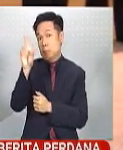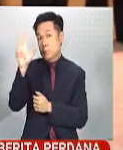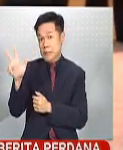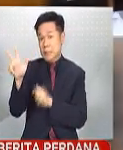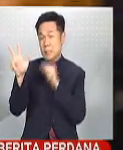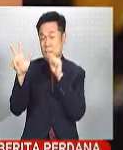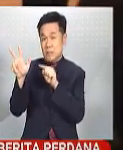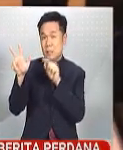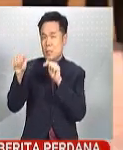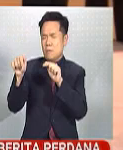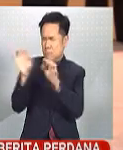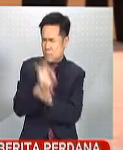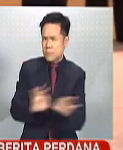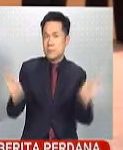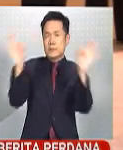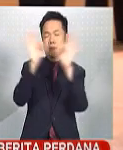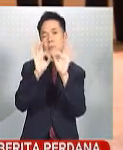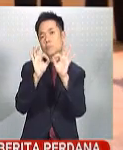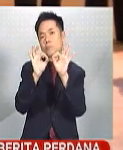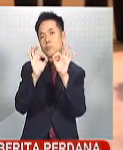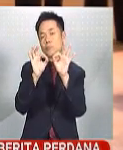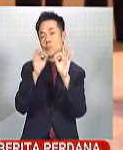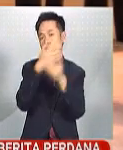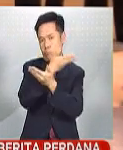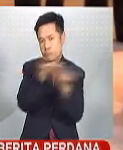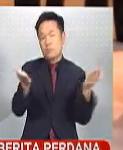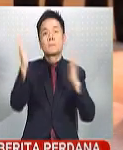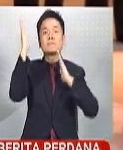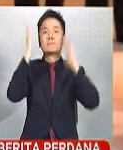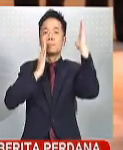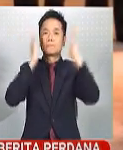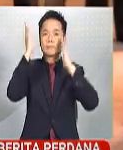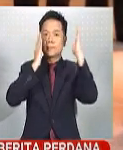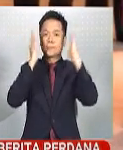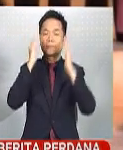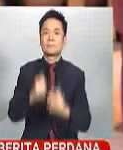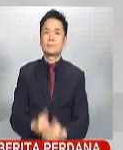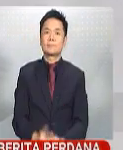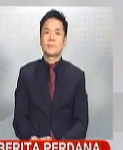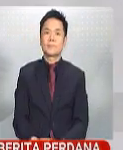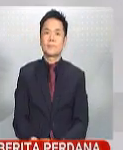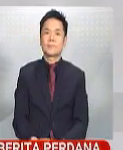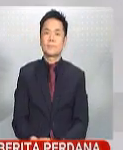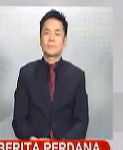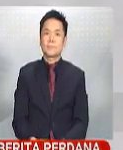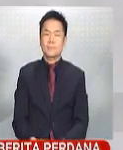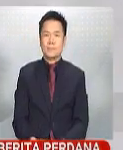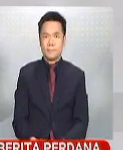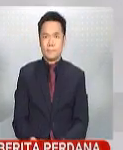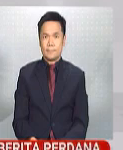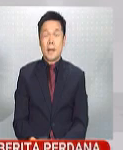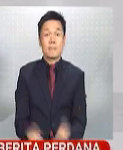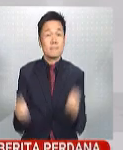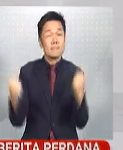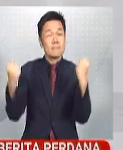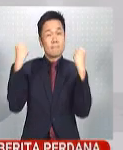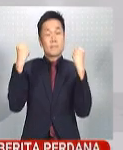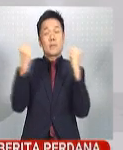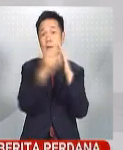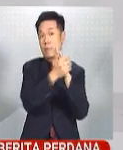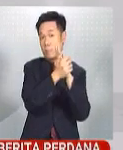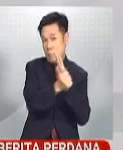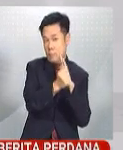begitu penting untuk negara. memperkasa bakat